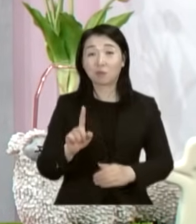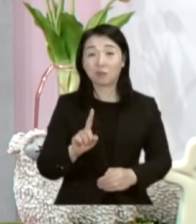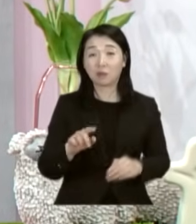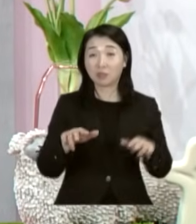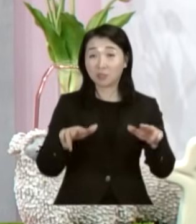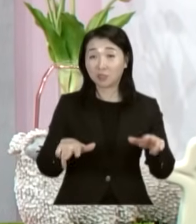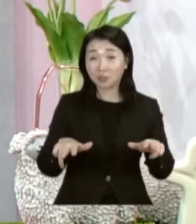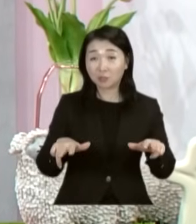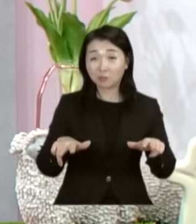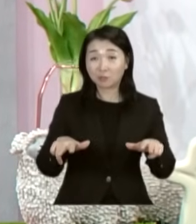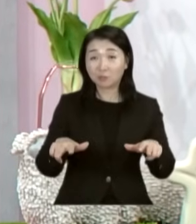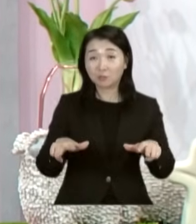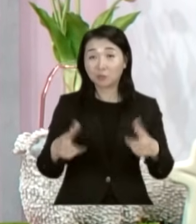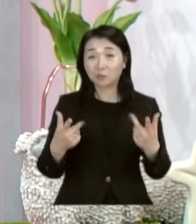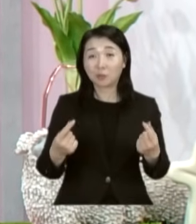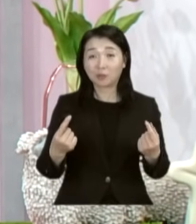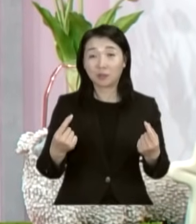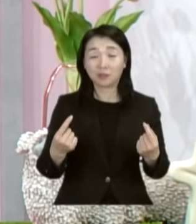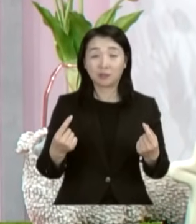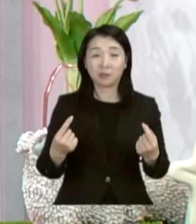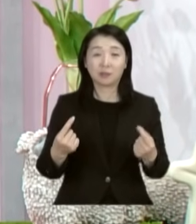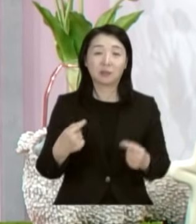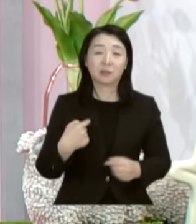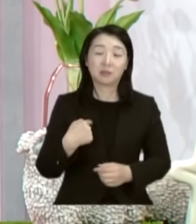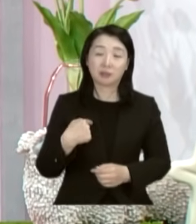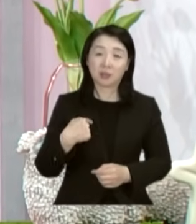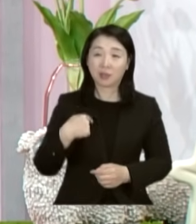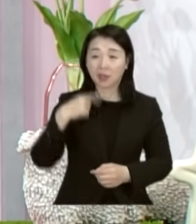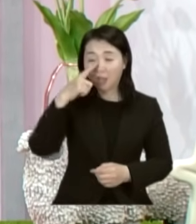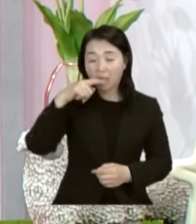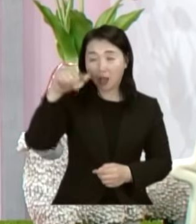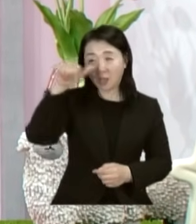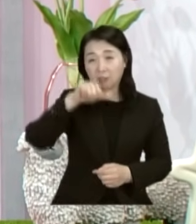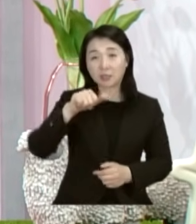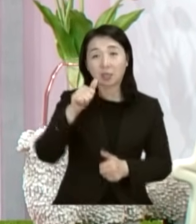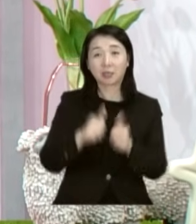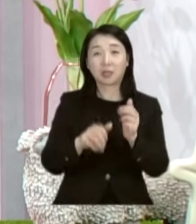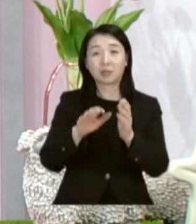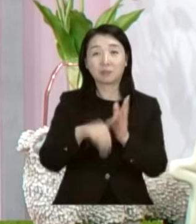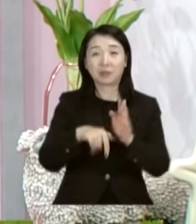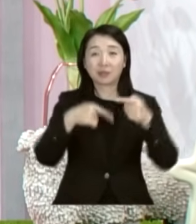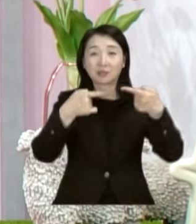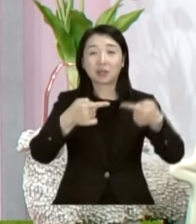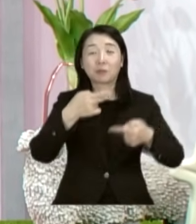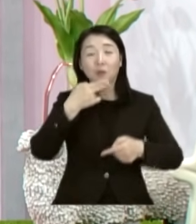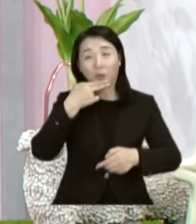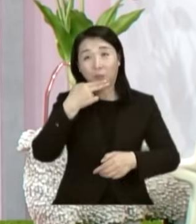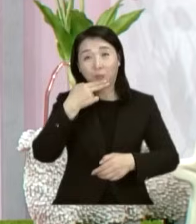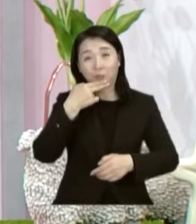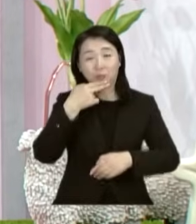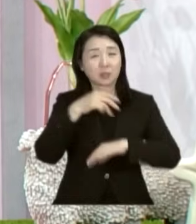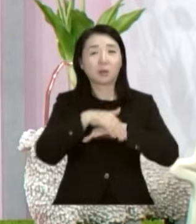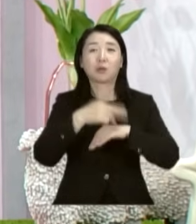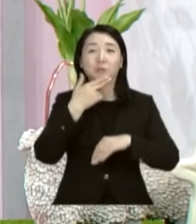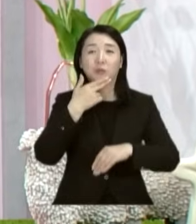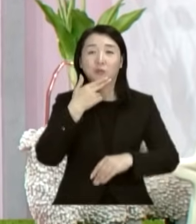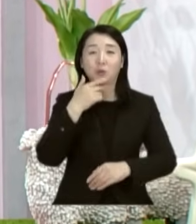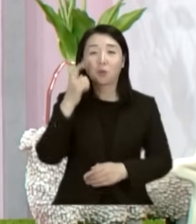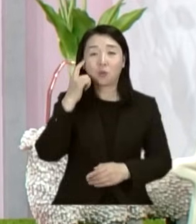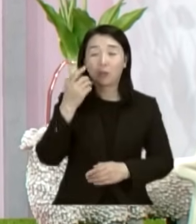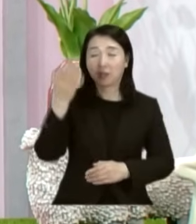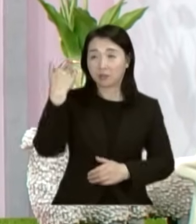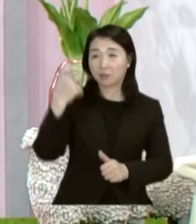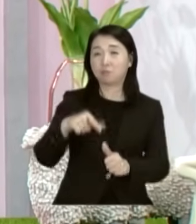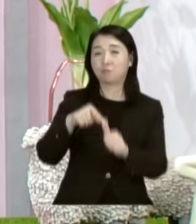지금도 그래요 뭔가 제가 아시안 게임을 제가 이번 아시안 게임 나가는게 아니었어요 원래는 근데 그 전에